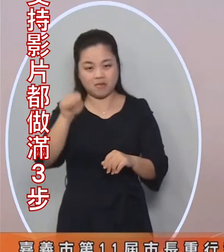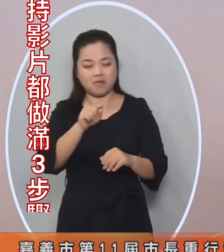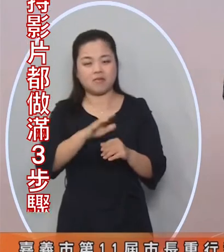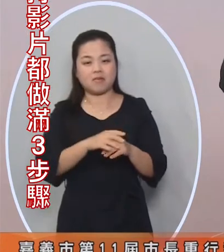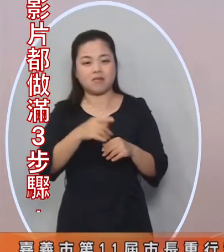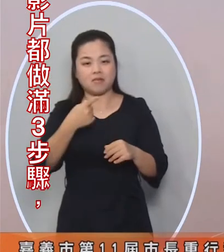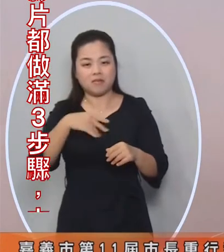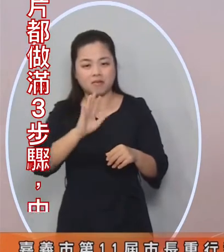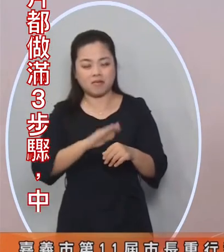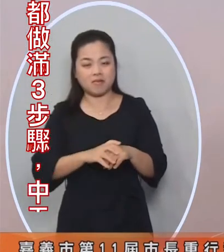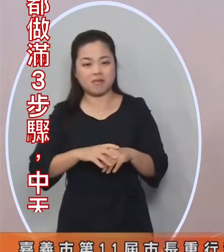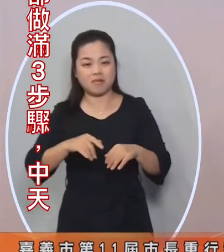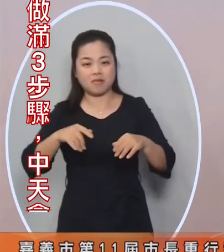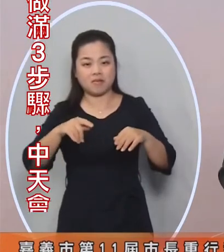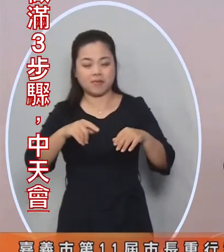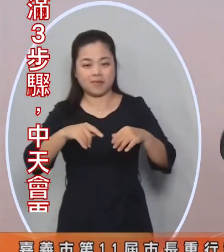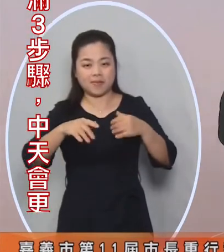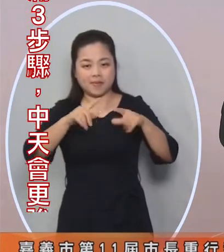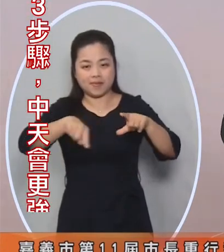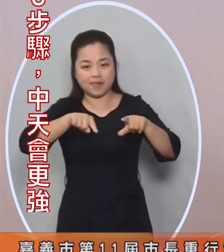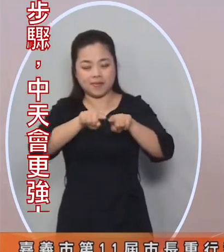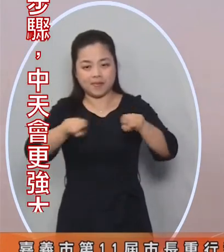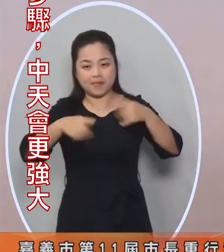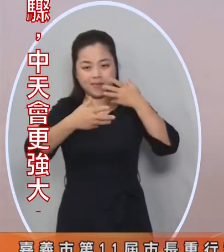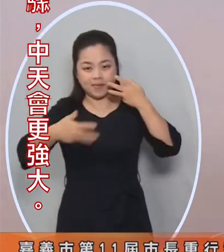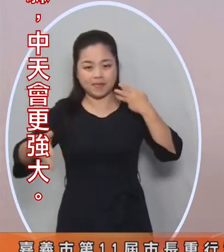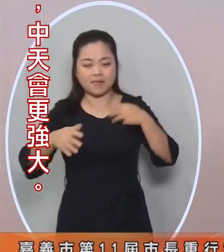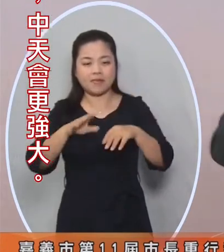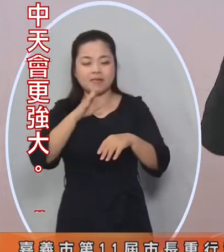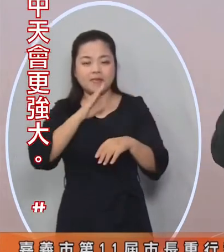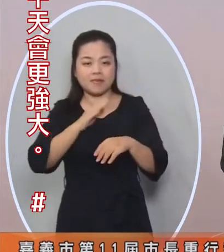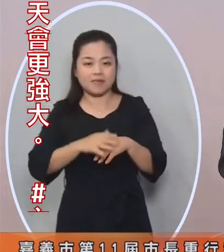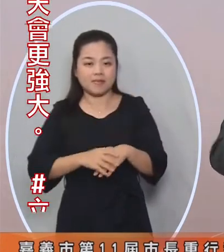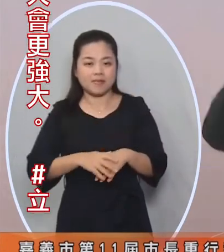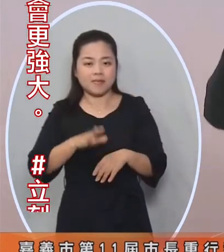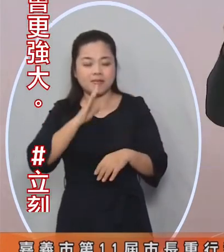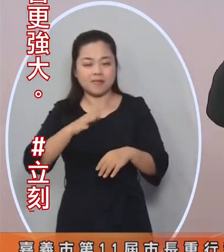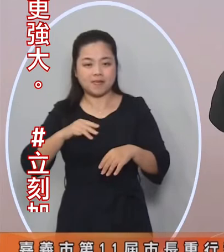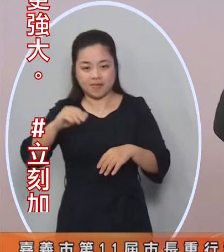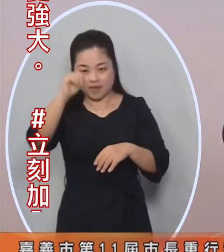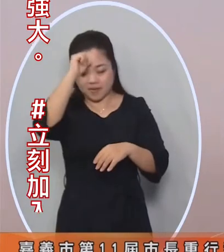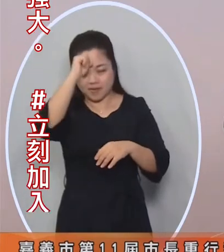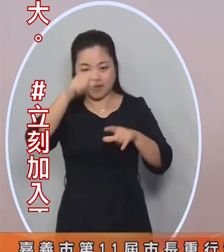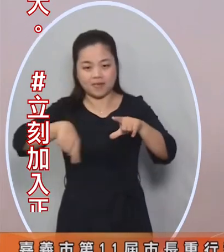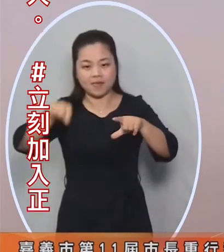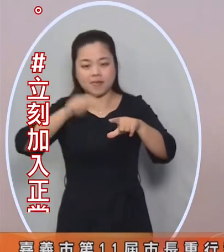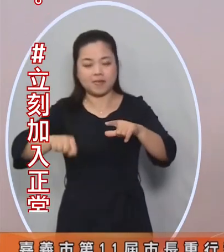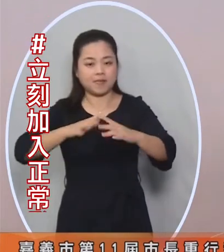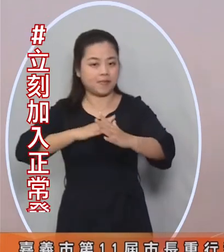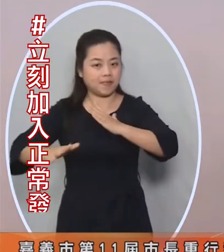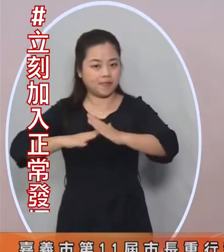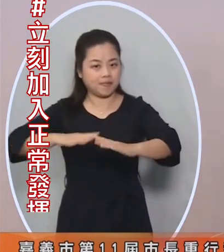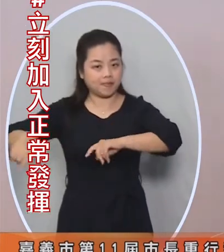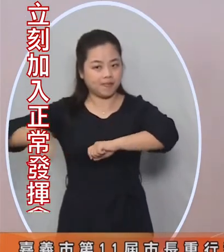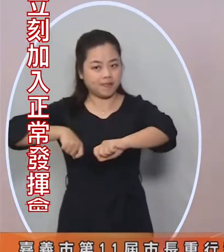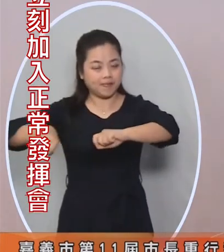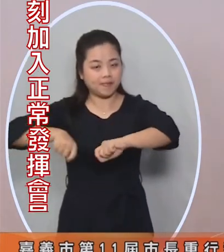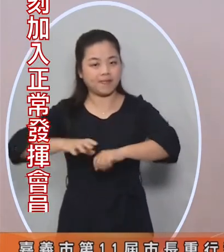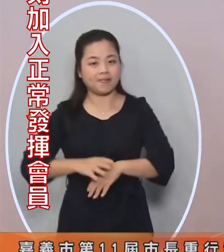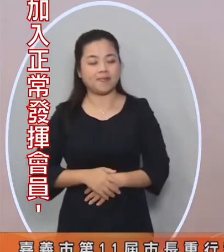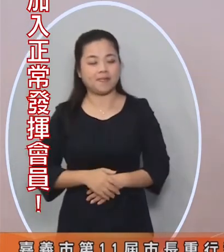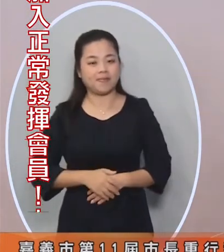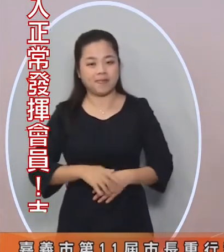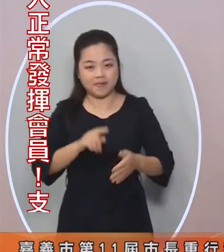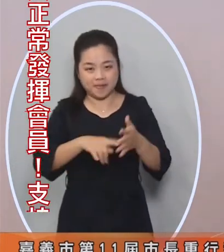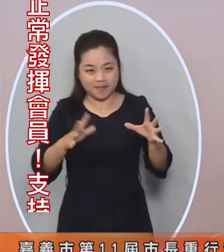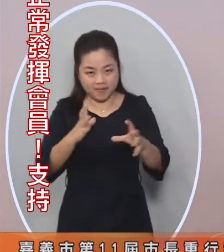域安全战略，搁做简称印太。战略，印度太平洋区限安全战略，